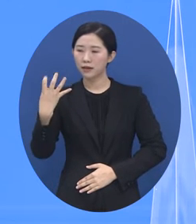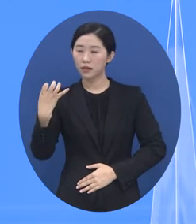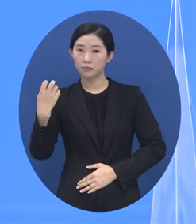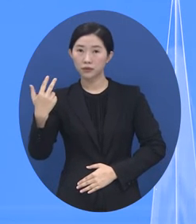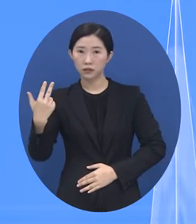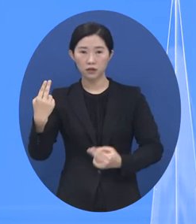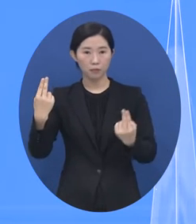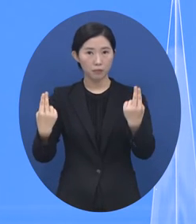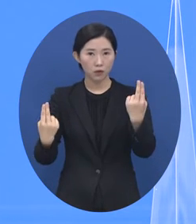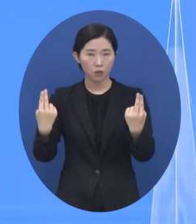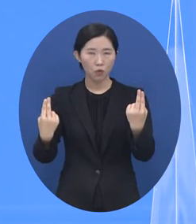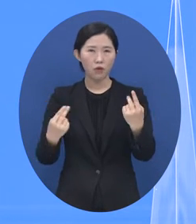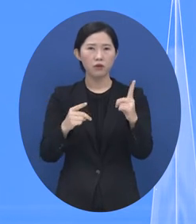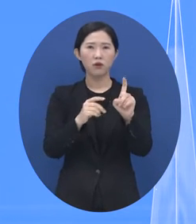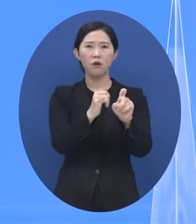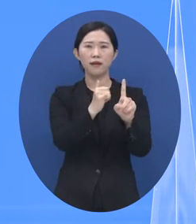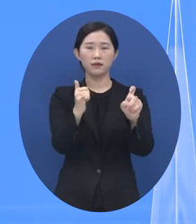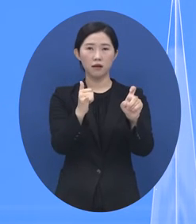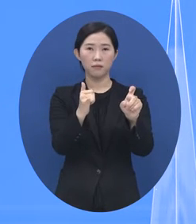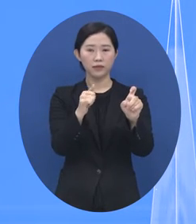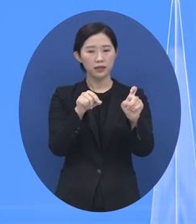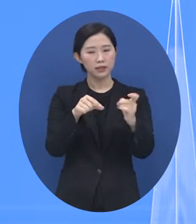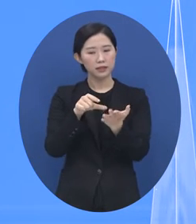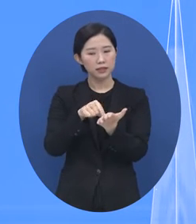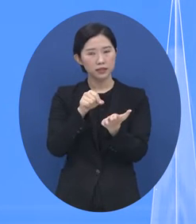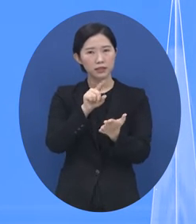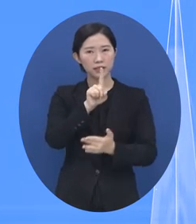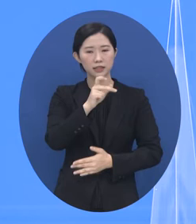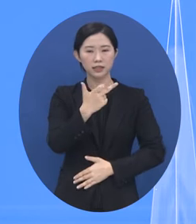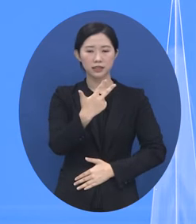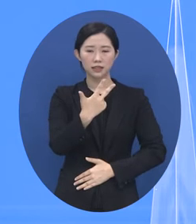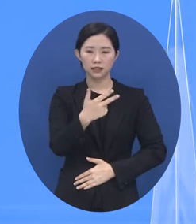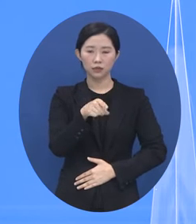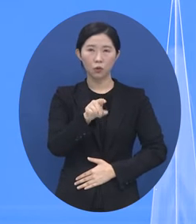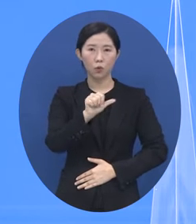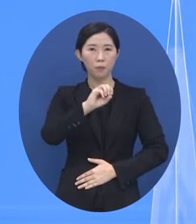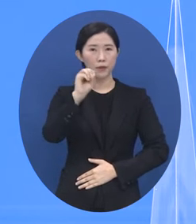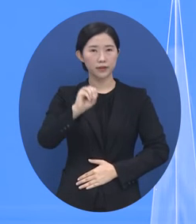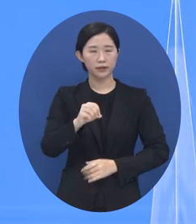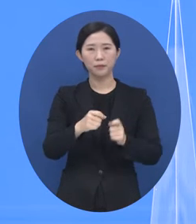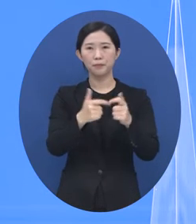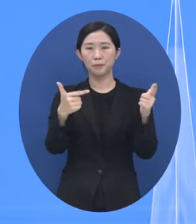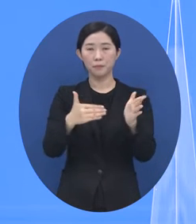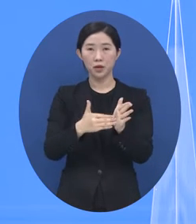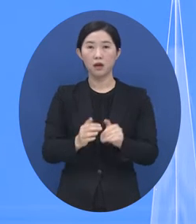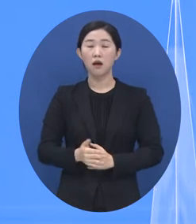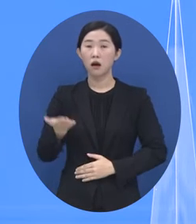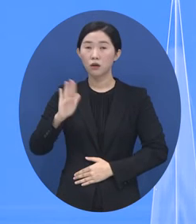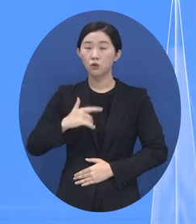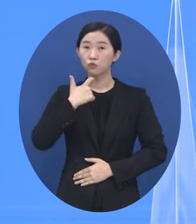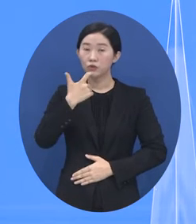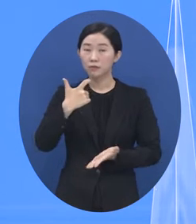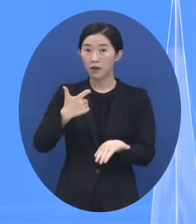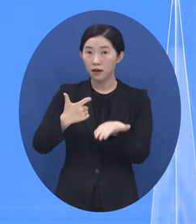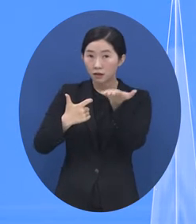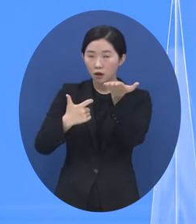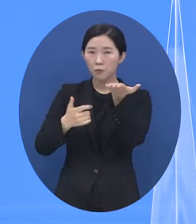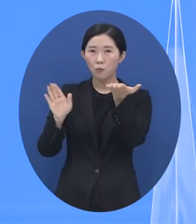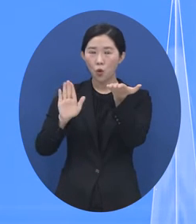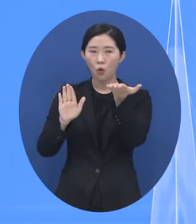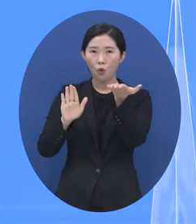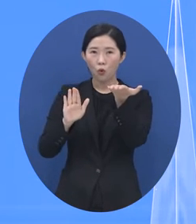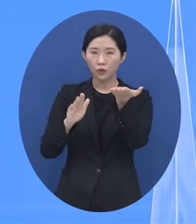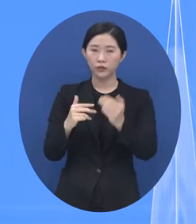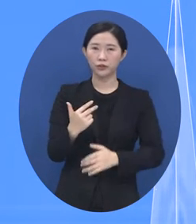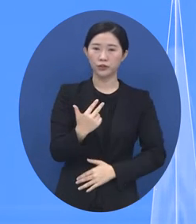대비 11명, 7.5% 증가했습니다. 하지만 60세 이상 고령 확진자는 일평균